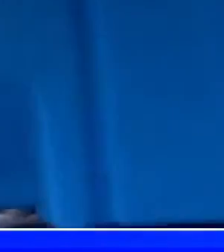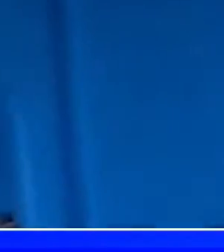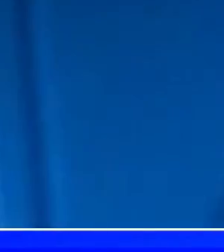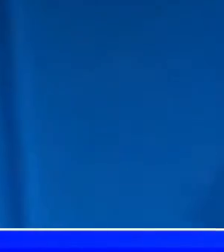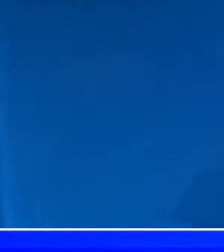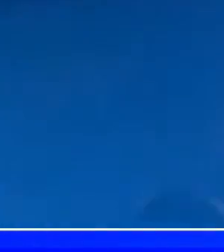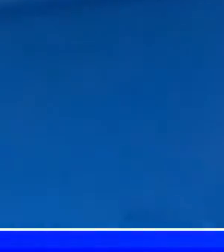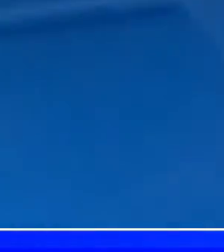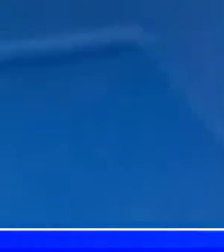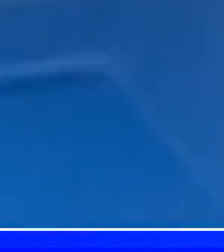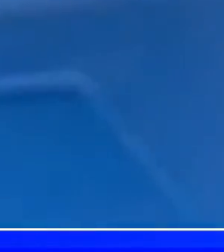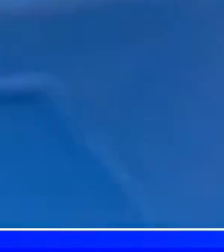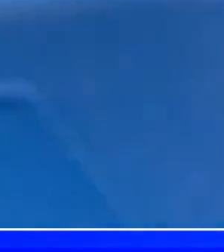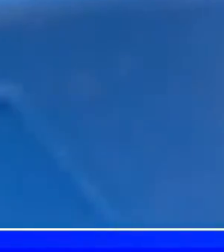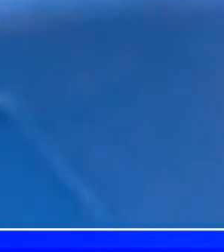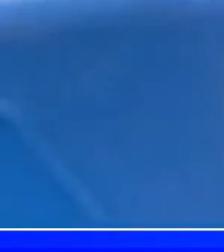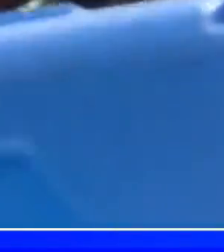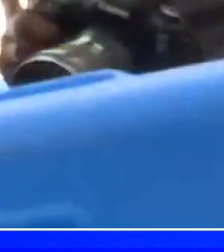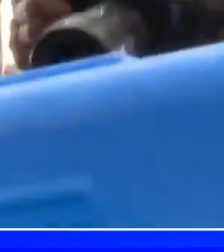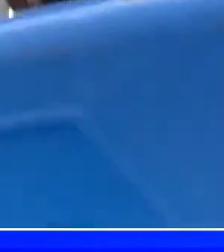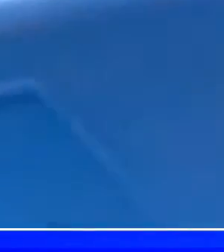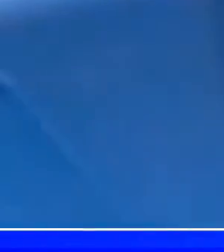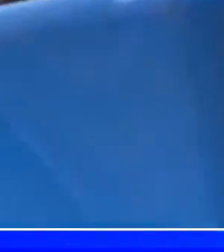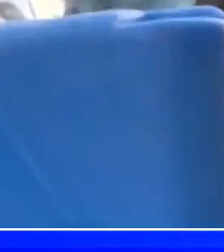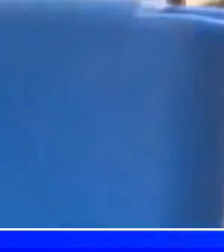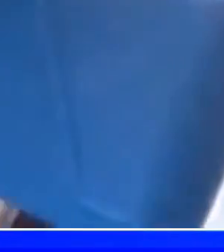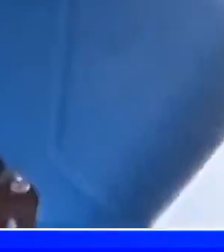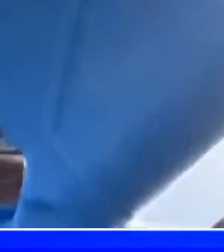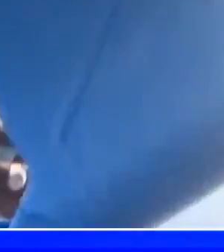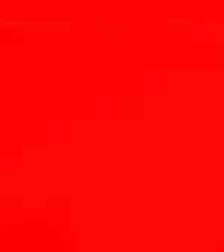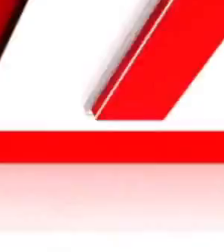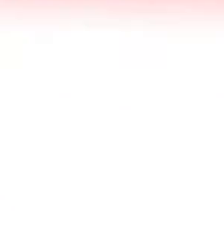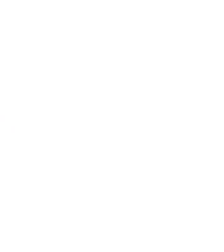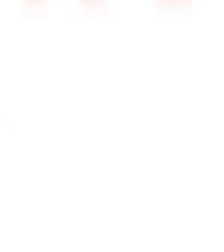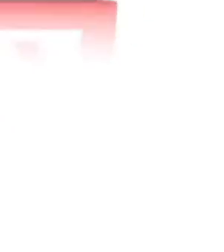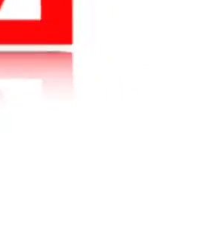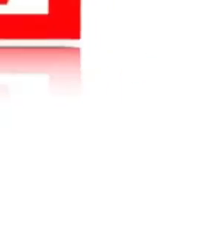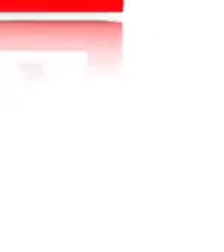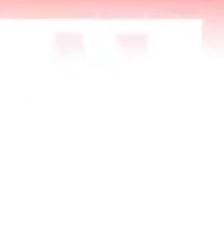case. Taarifa hii ilikuwa imejitokeza katika kikao cha leo.